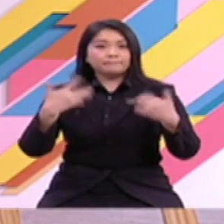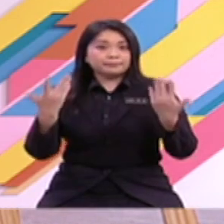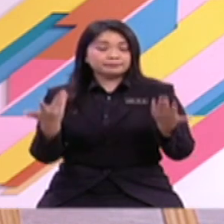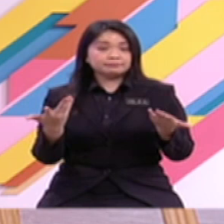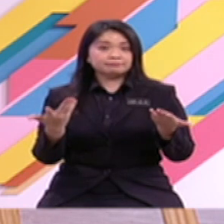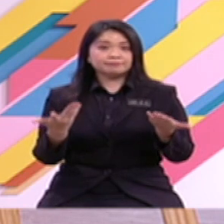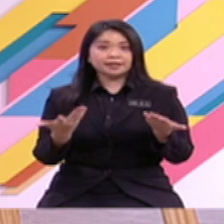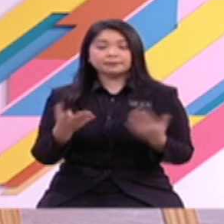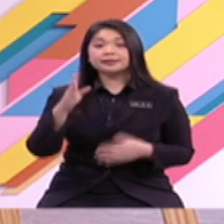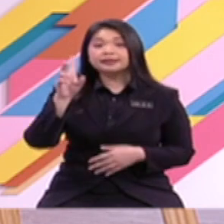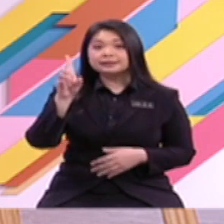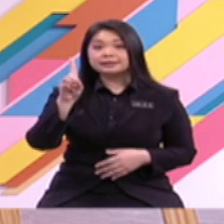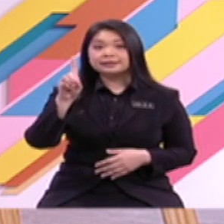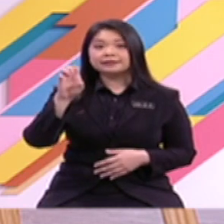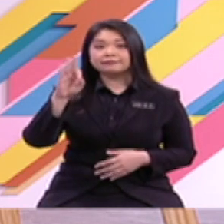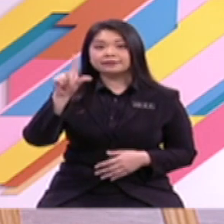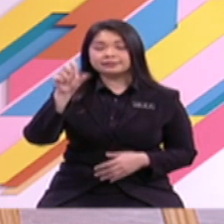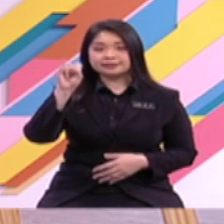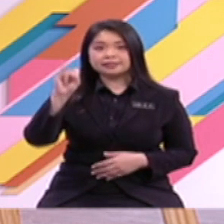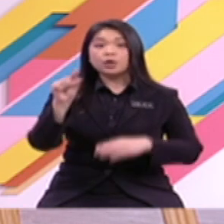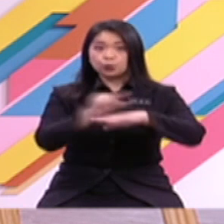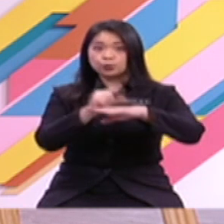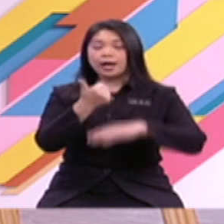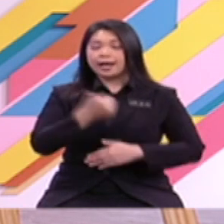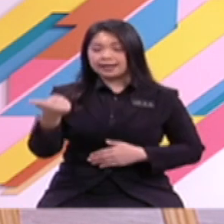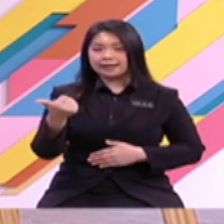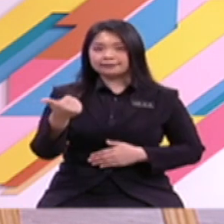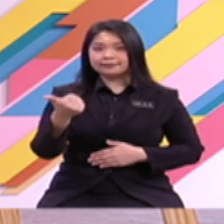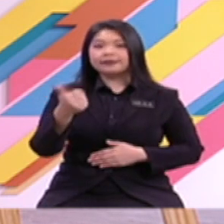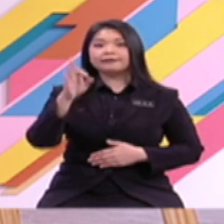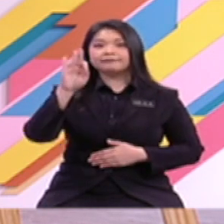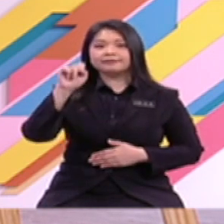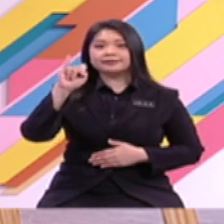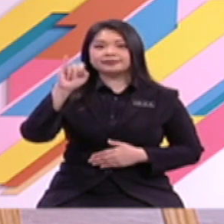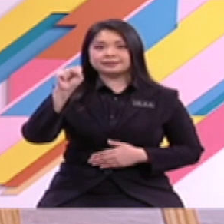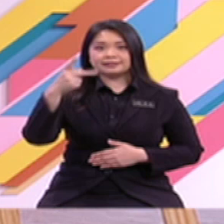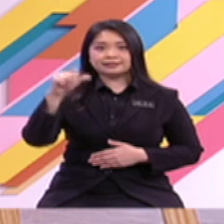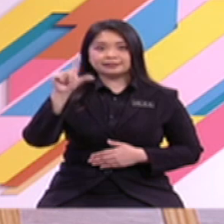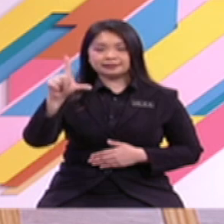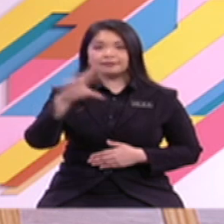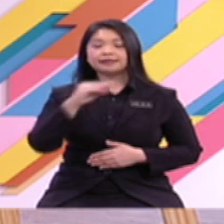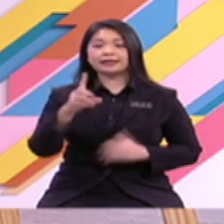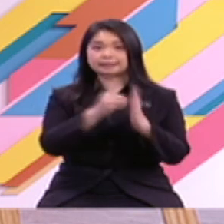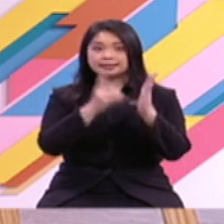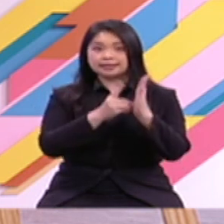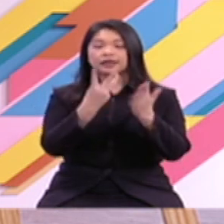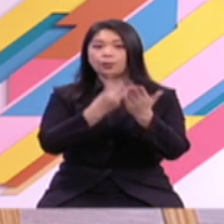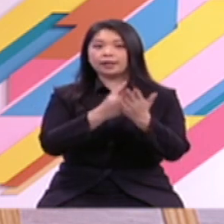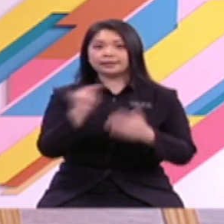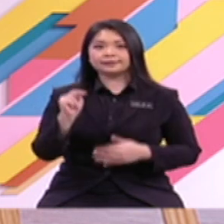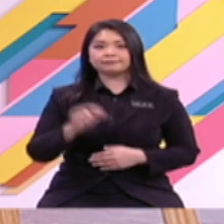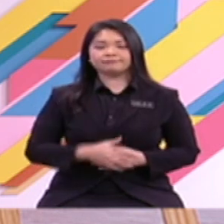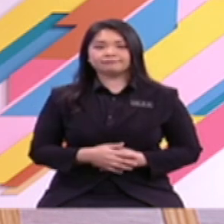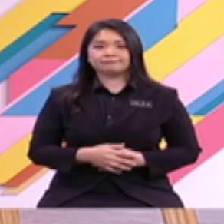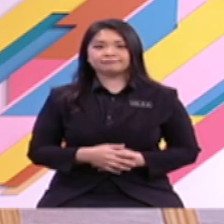awal inflasi muka deflasi menggunakan alat Dahsyat fiskal dan juga aleza keuangan ini yang kita ke